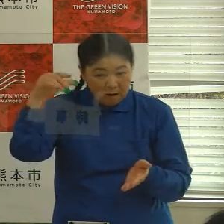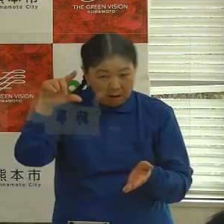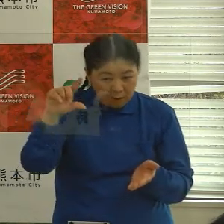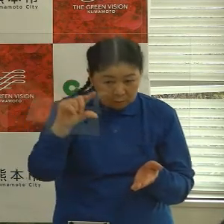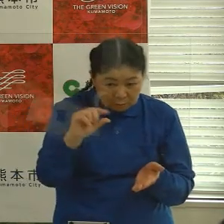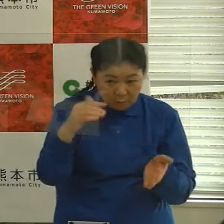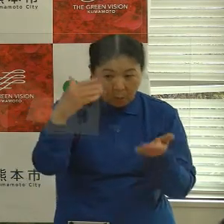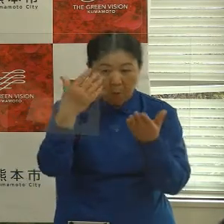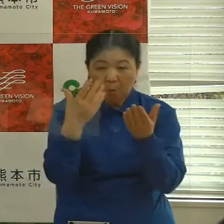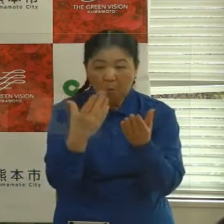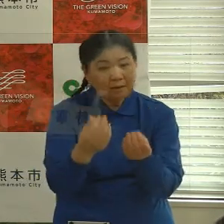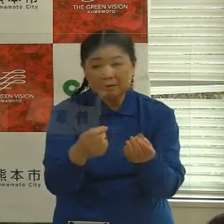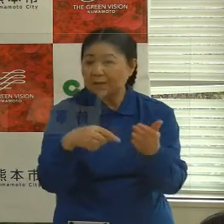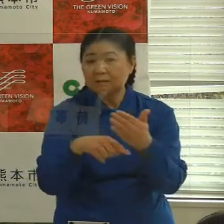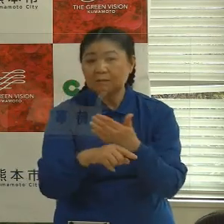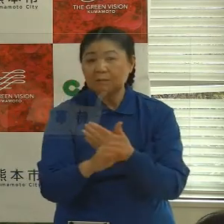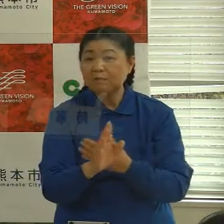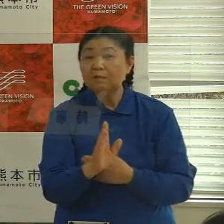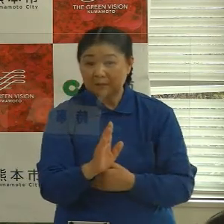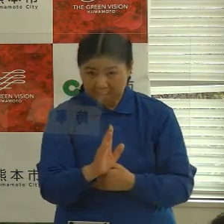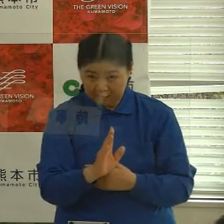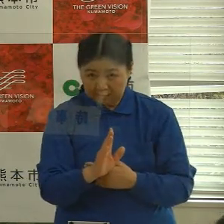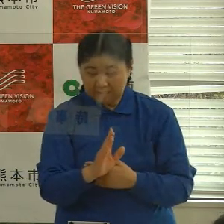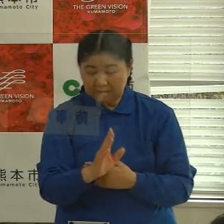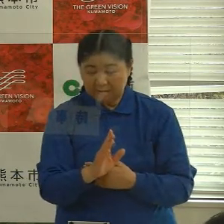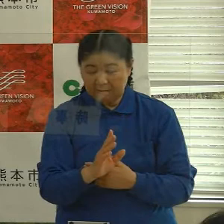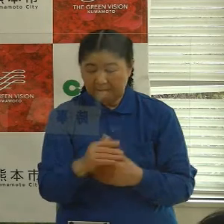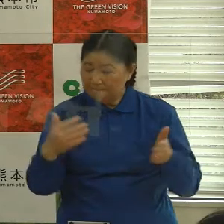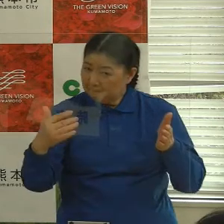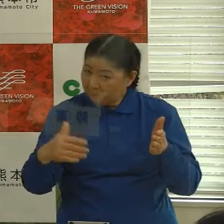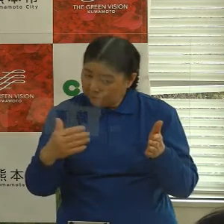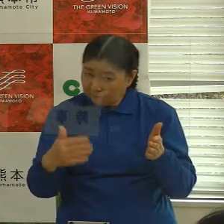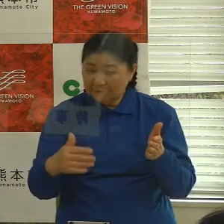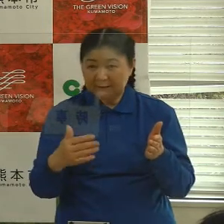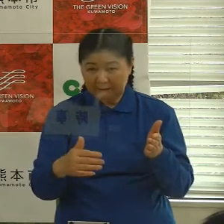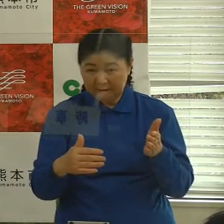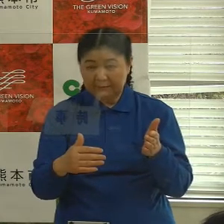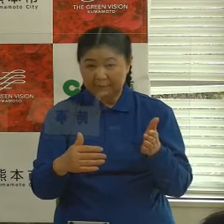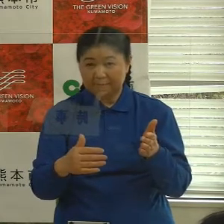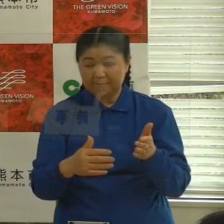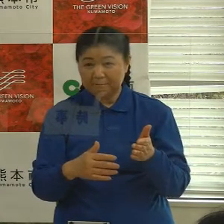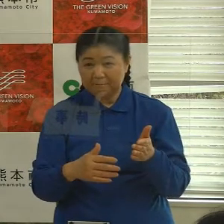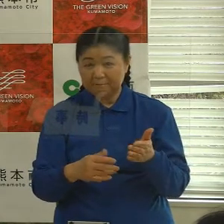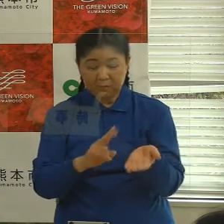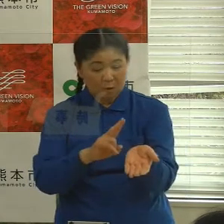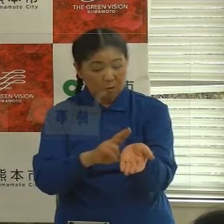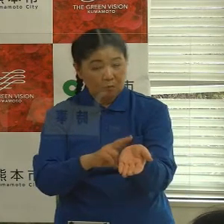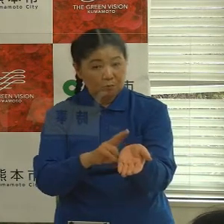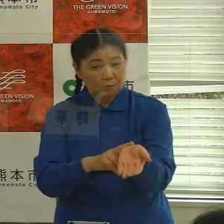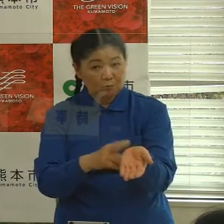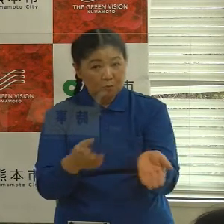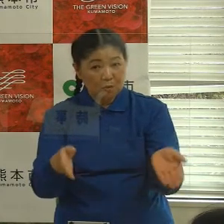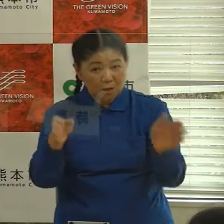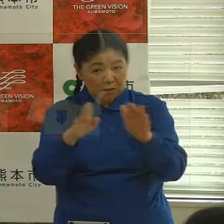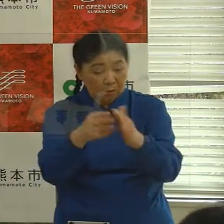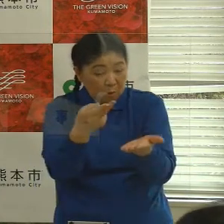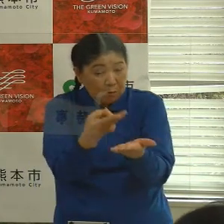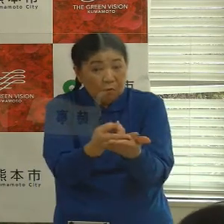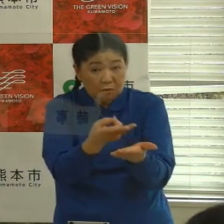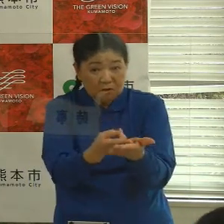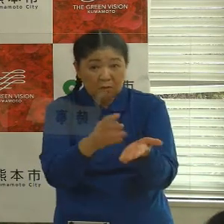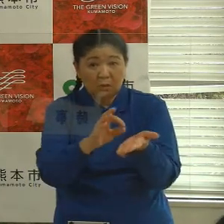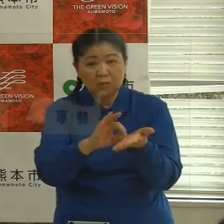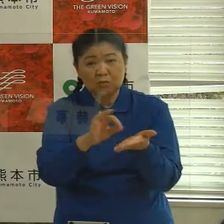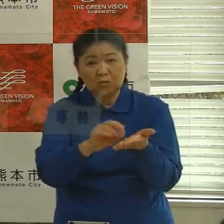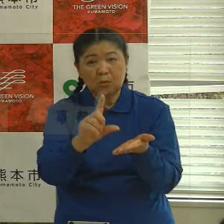束したというふうには言い切れないというふうに思いますし、依然まだ病床使用率等々もですね完